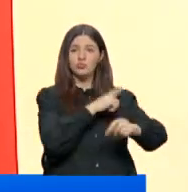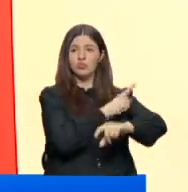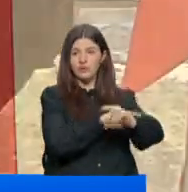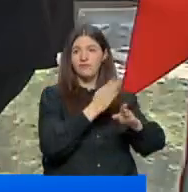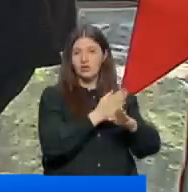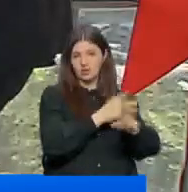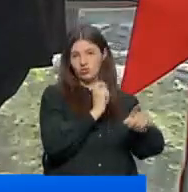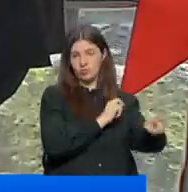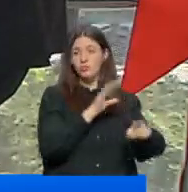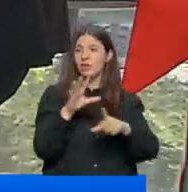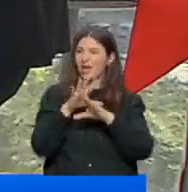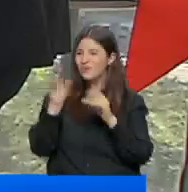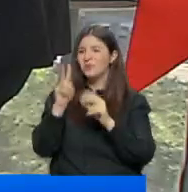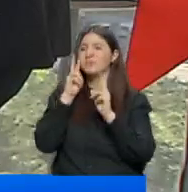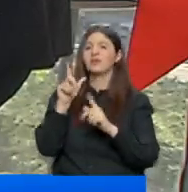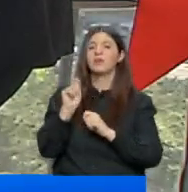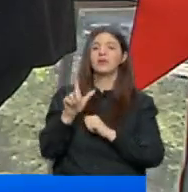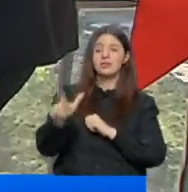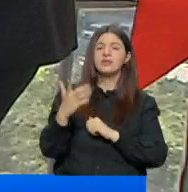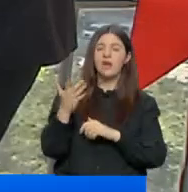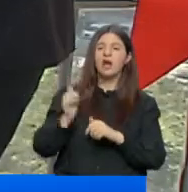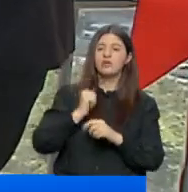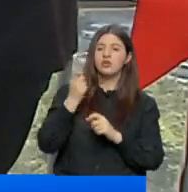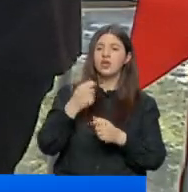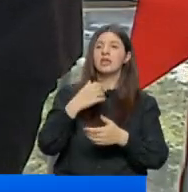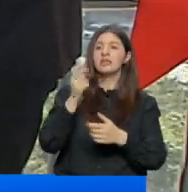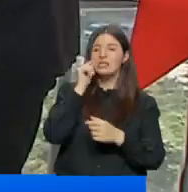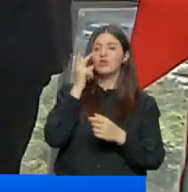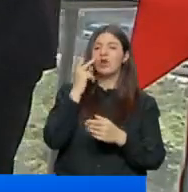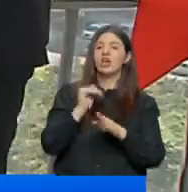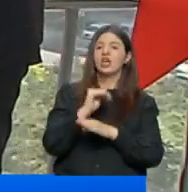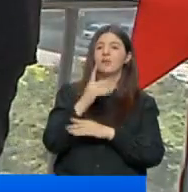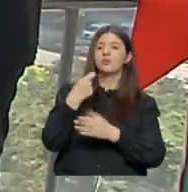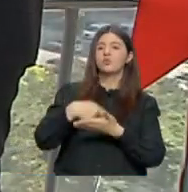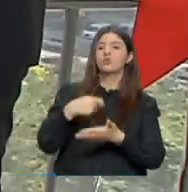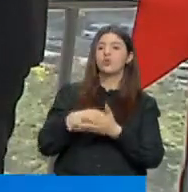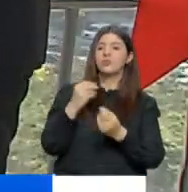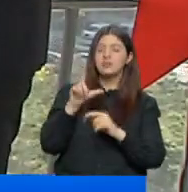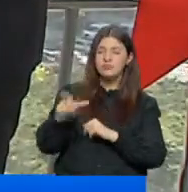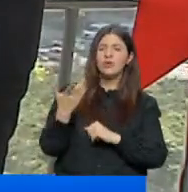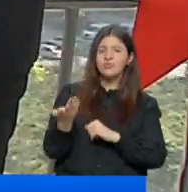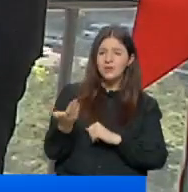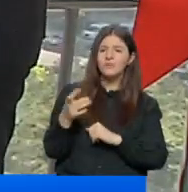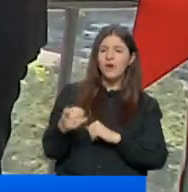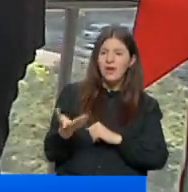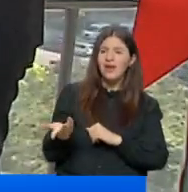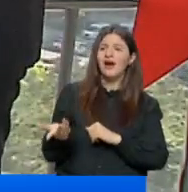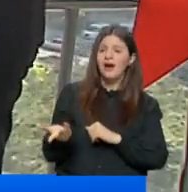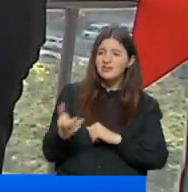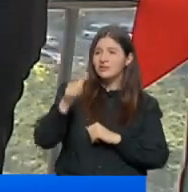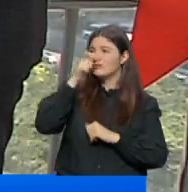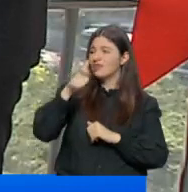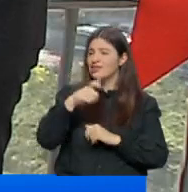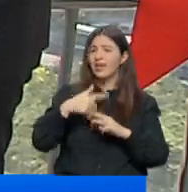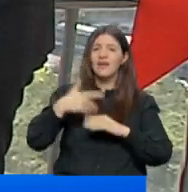vatandaş büyütüyor. Bunların hepsine bakmak lazım ve asgari ücreti insanca yaşanabilir bir ücret olarak ortaya koymak lazım. O yüzden böyle artık hani Türkiye'de